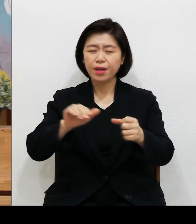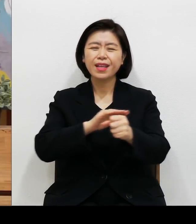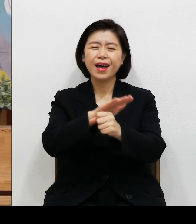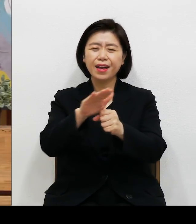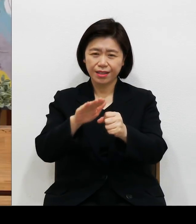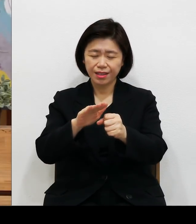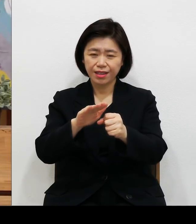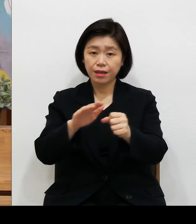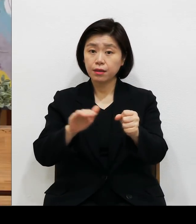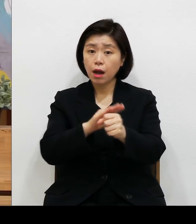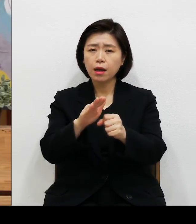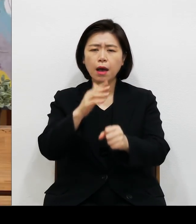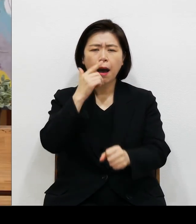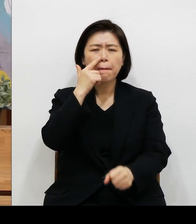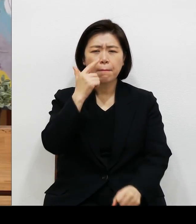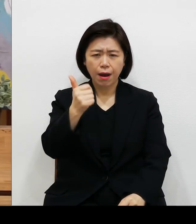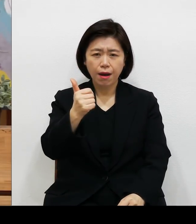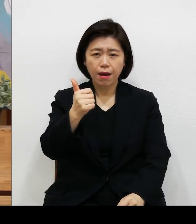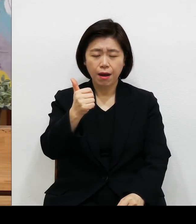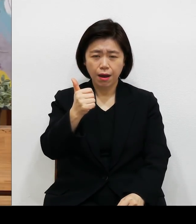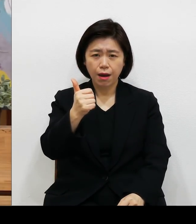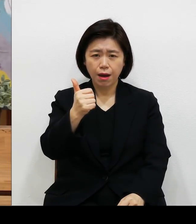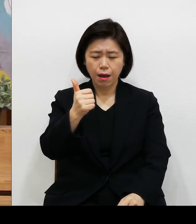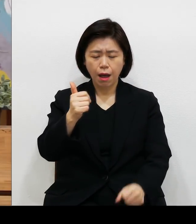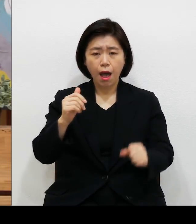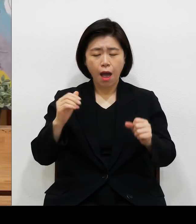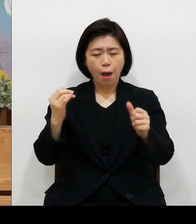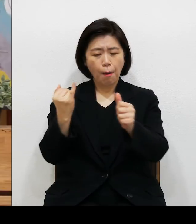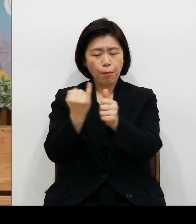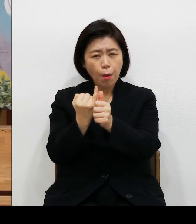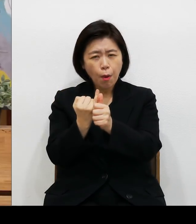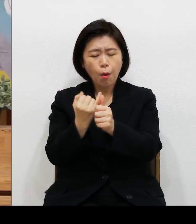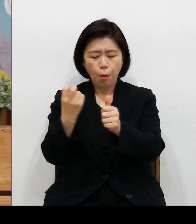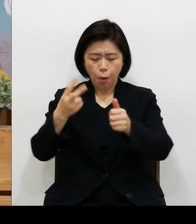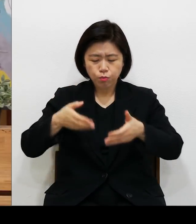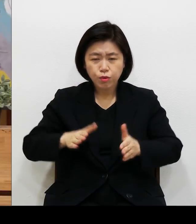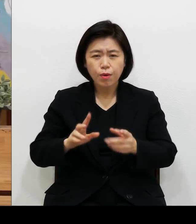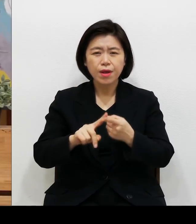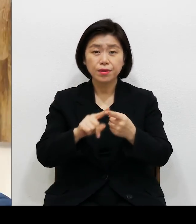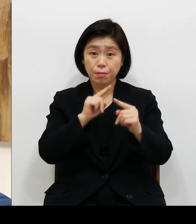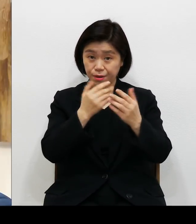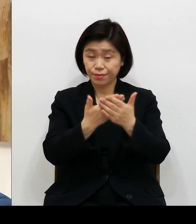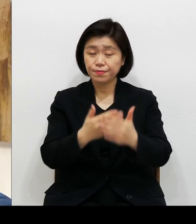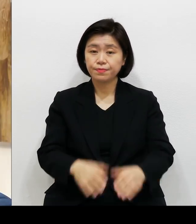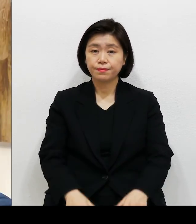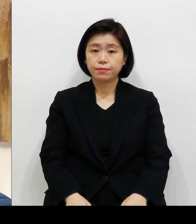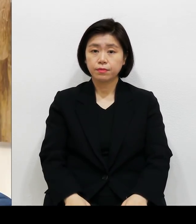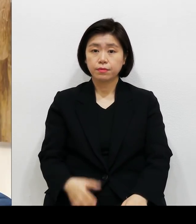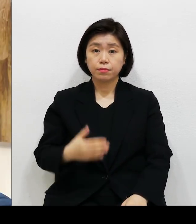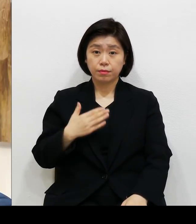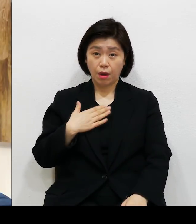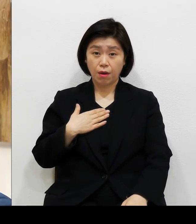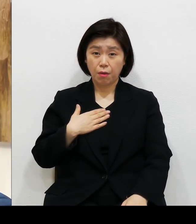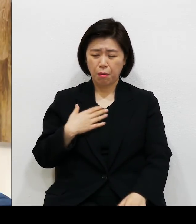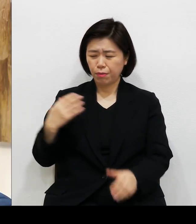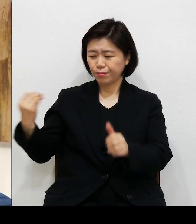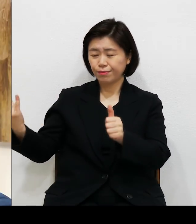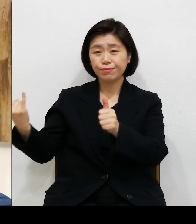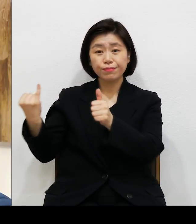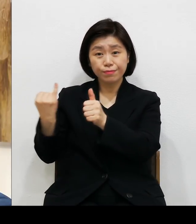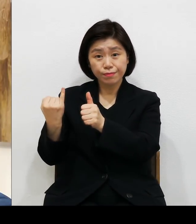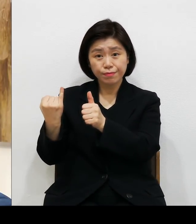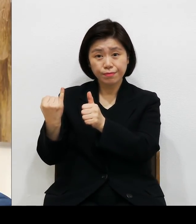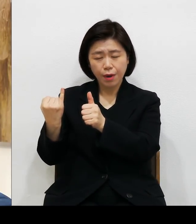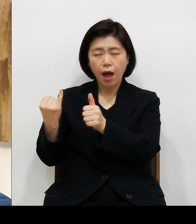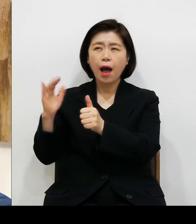사랑이의 아빠로서 어떻게 이제 사랑이를 얻게 됐을까 한번 이야기를 나눠볼까 해요. 저도 이제 결혼을 약속을 하고 네.